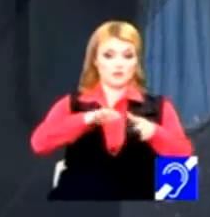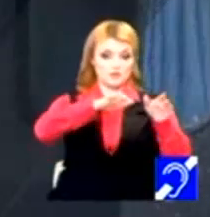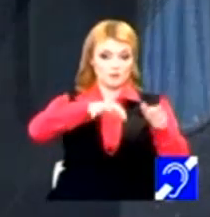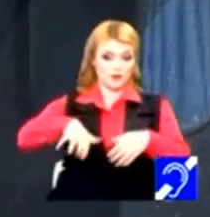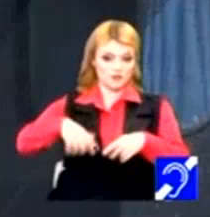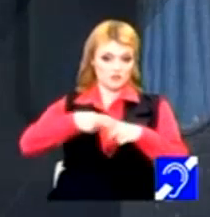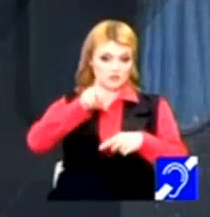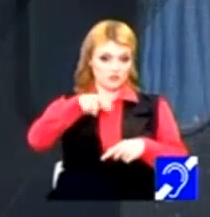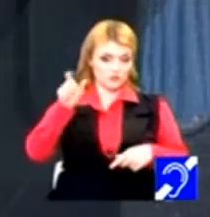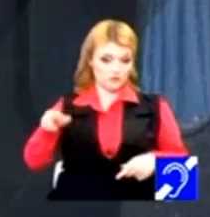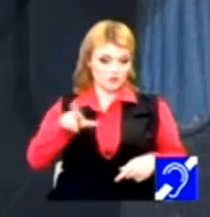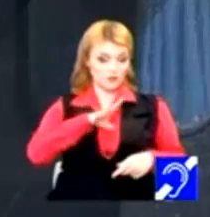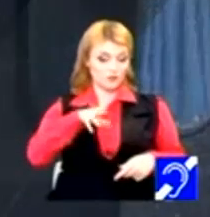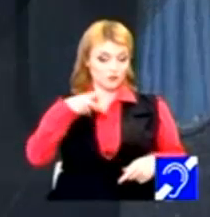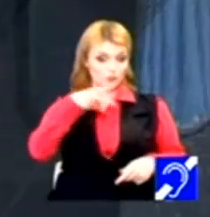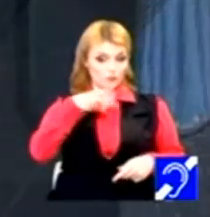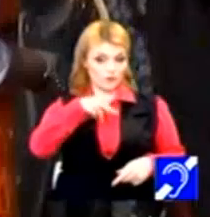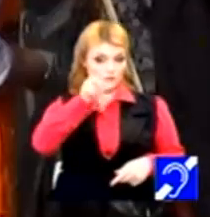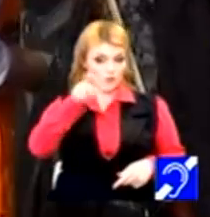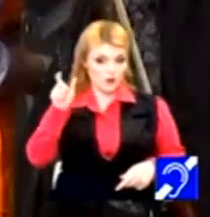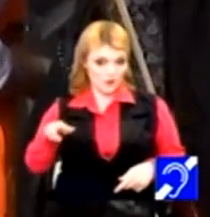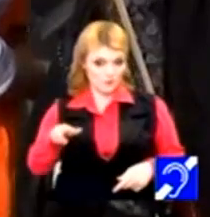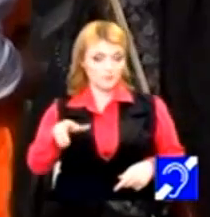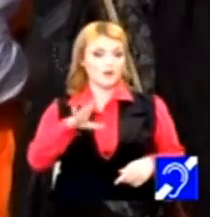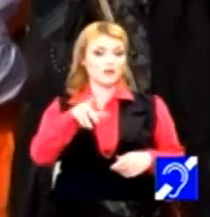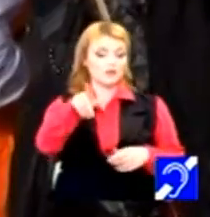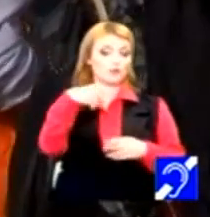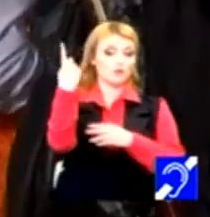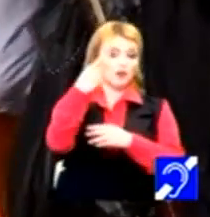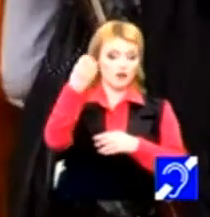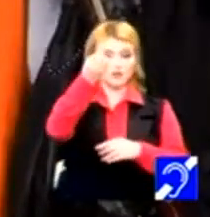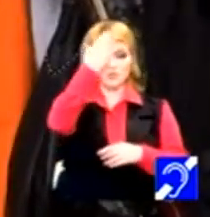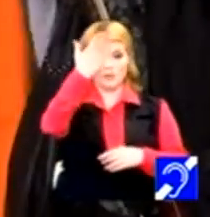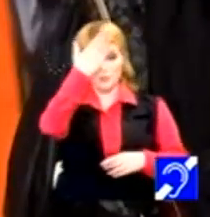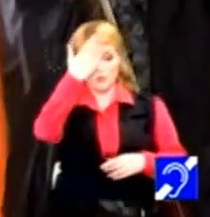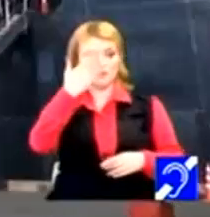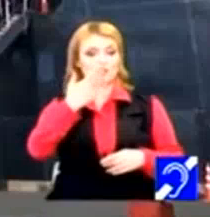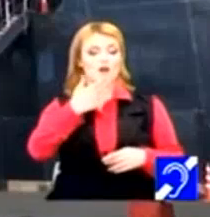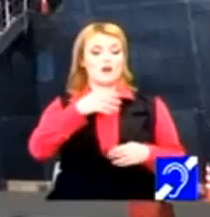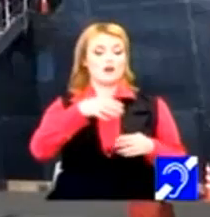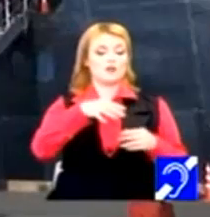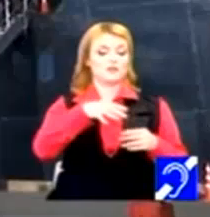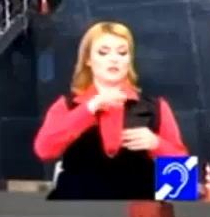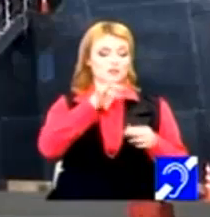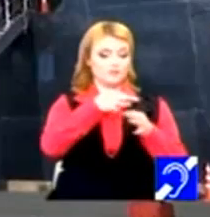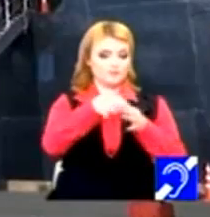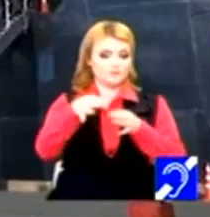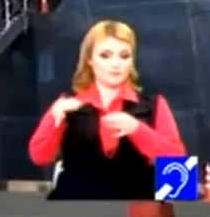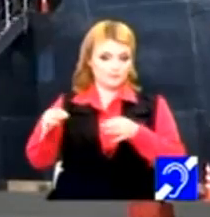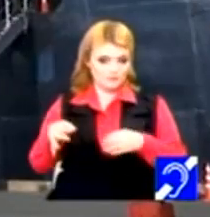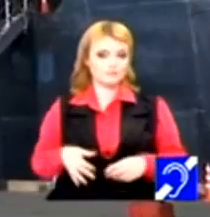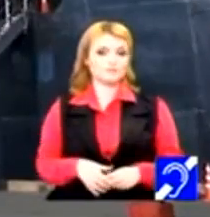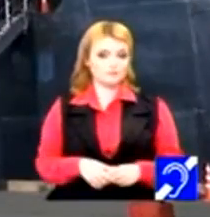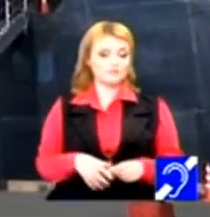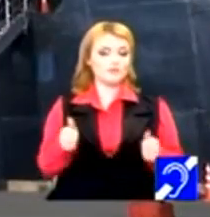cei 2300 de oameni aflați la bord. După ce s-a plimbat prin Japonia, Taiwan, Guam, Filipine și Thailanda, vasul a fost în sfârșit primit